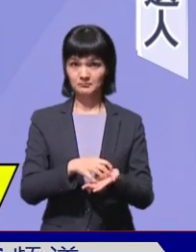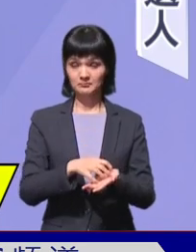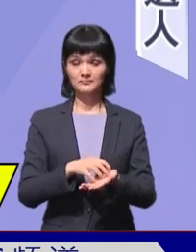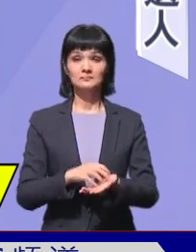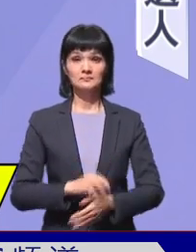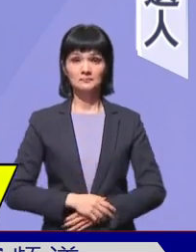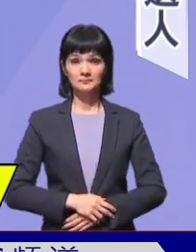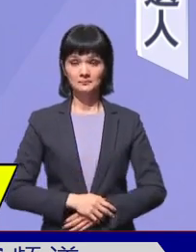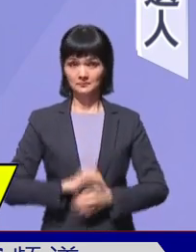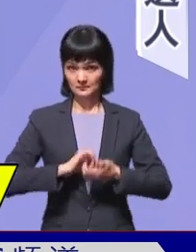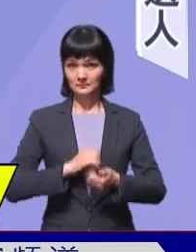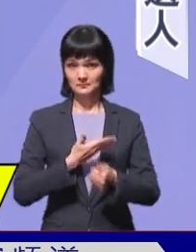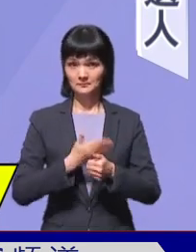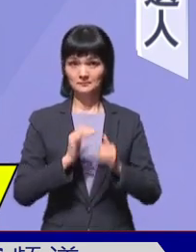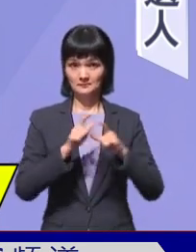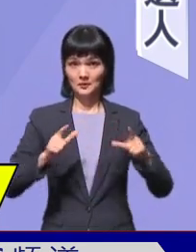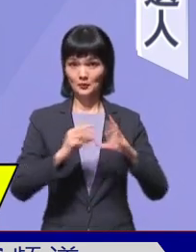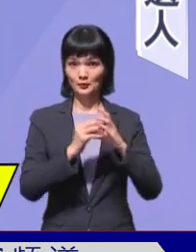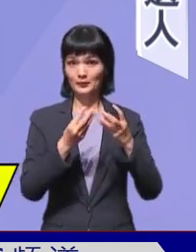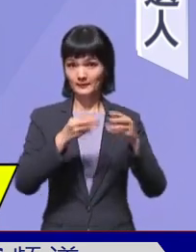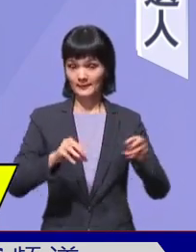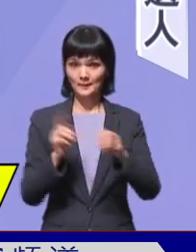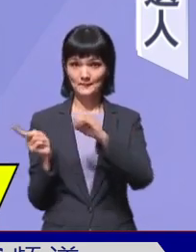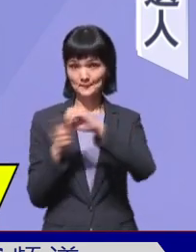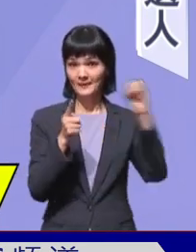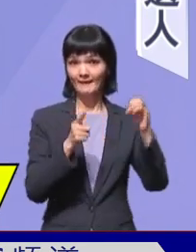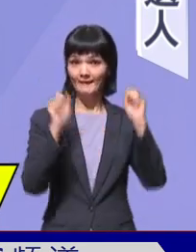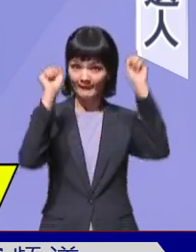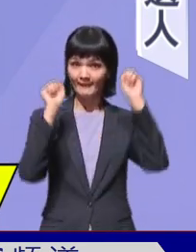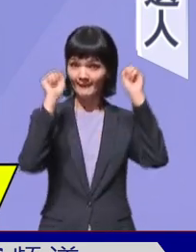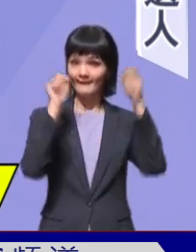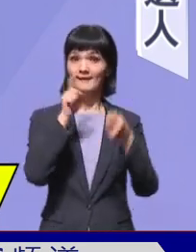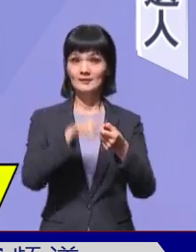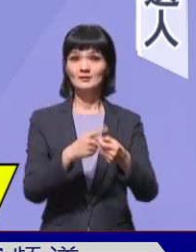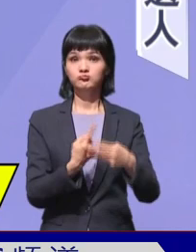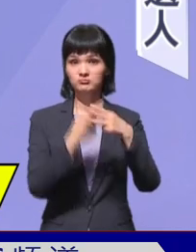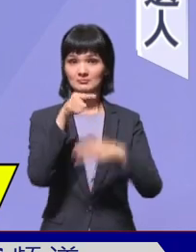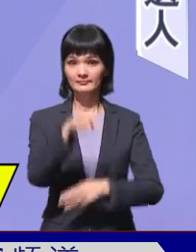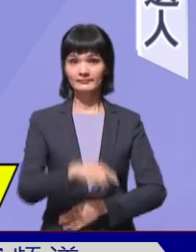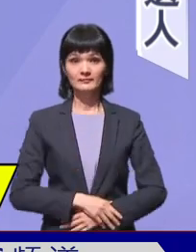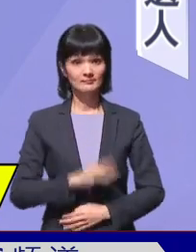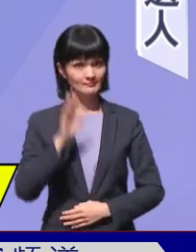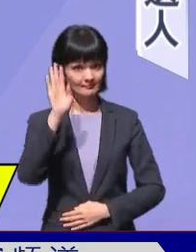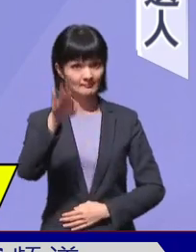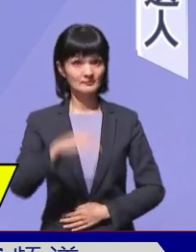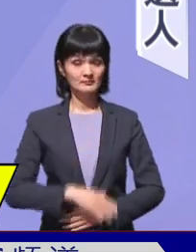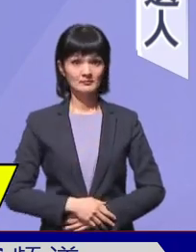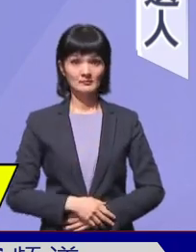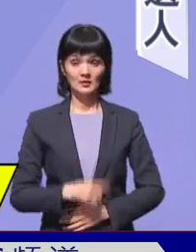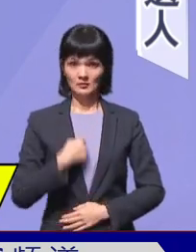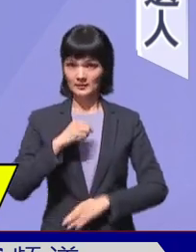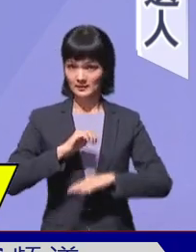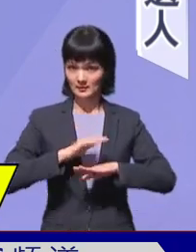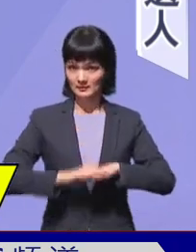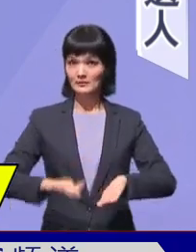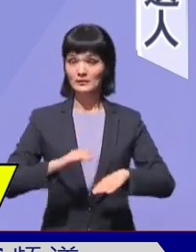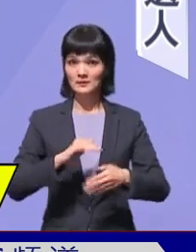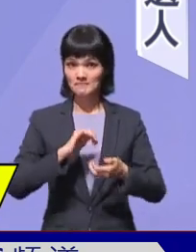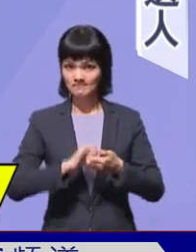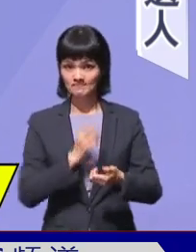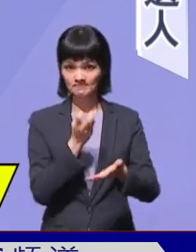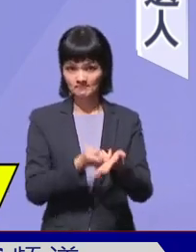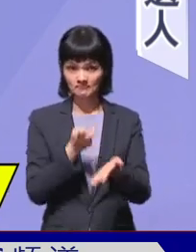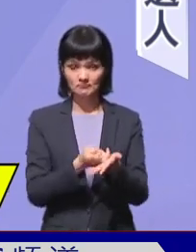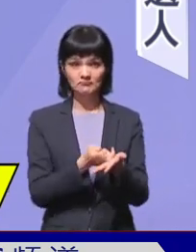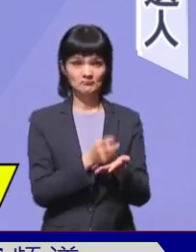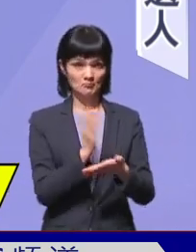会让大巨蛋成为棒球的大巨蛋，运动的大巨蛋。同样的，未来我一定会用最严格的标准来检